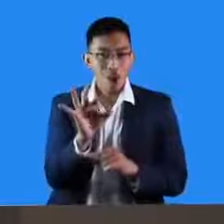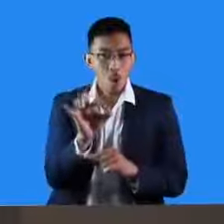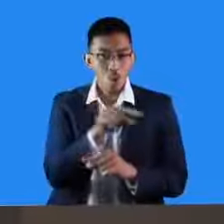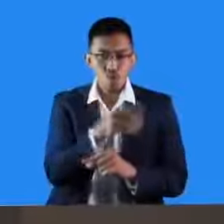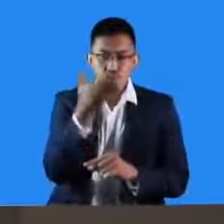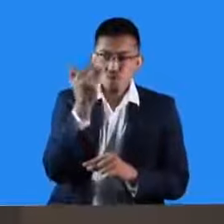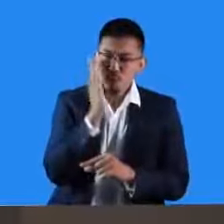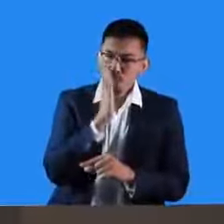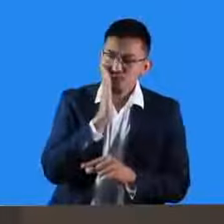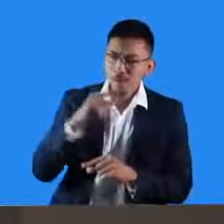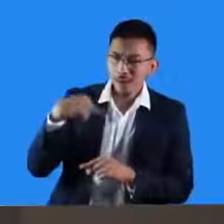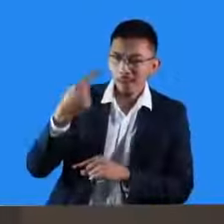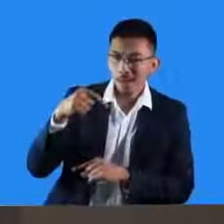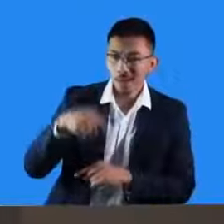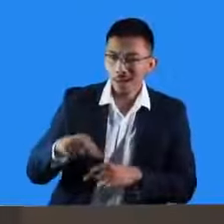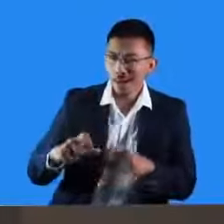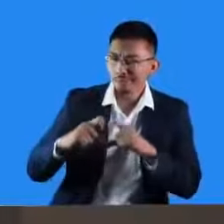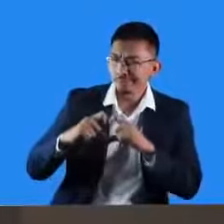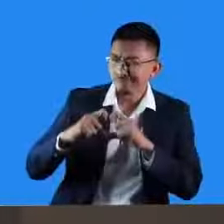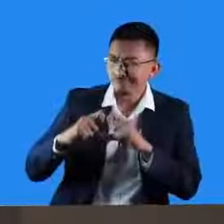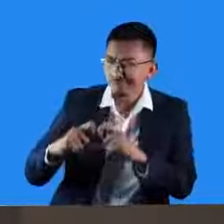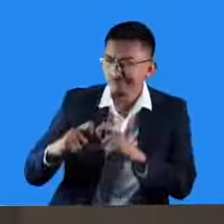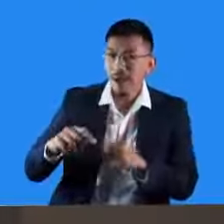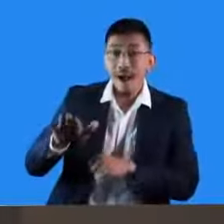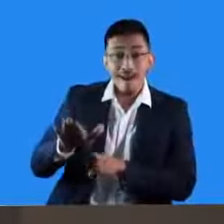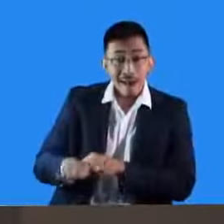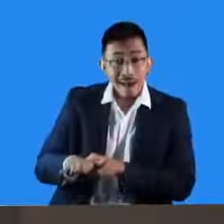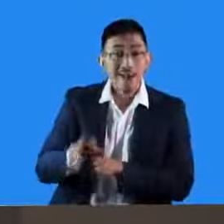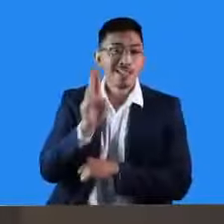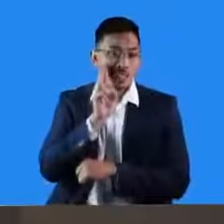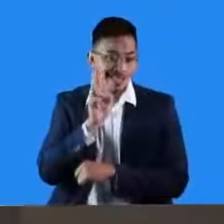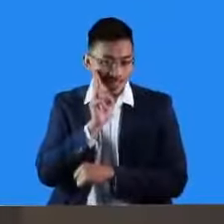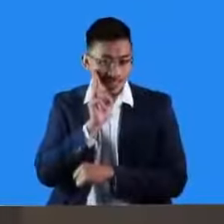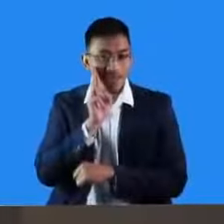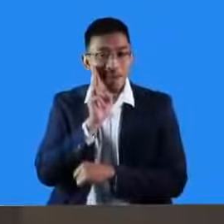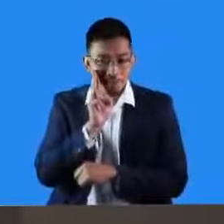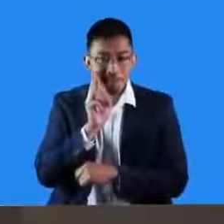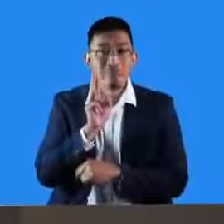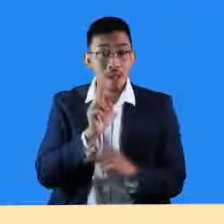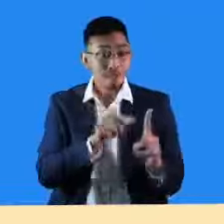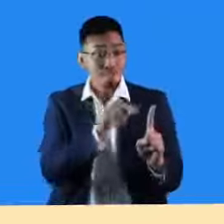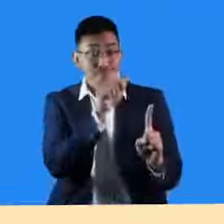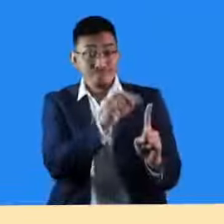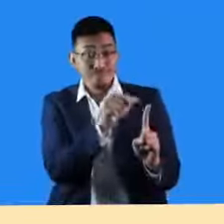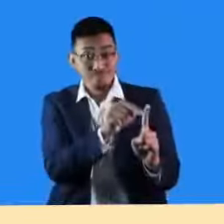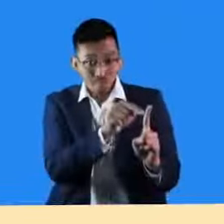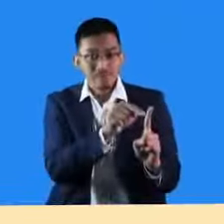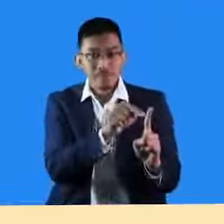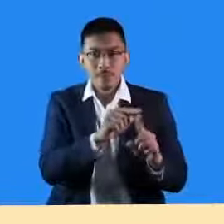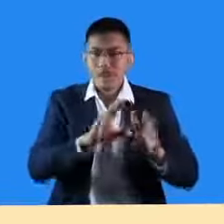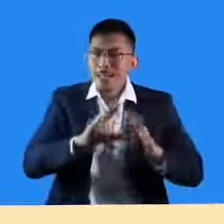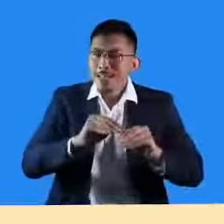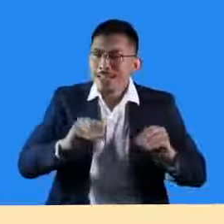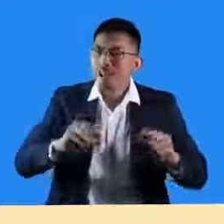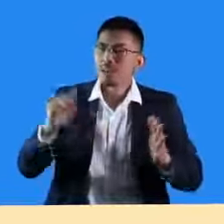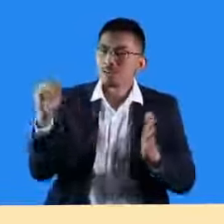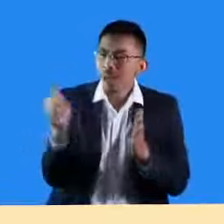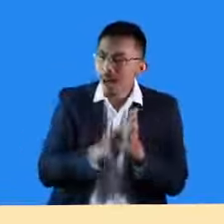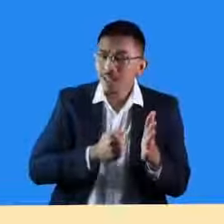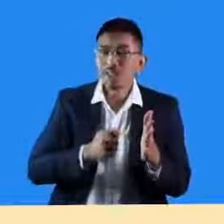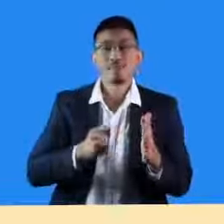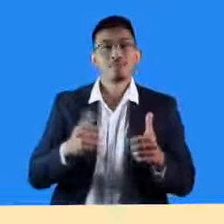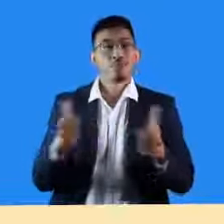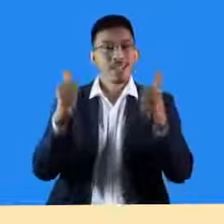pada sosok Ompu Mario. Begitu besar cinta pada anak dan istrinya sedari muda, untuk itulah ia bekerja keras